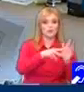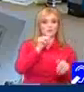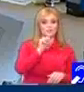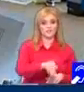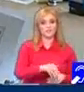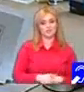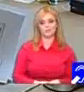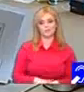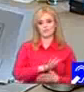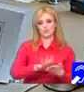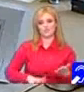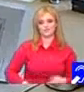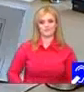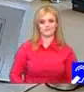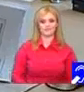de subvenționare.